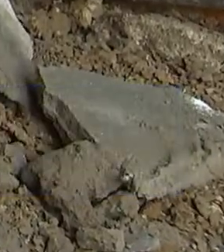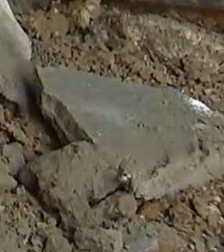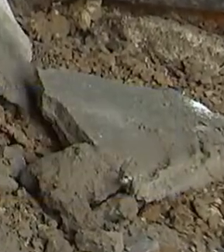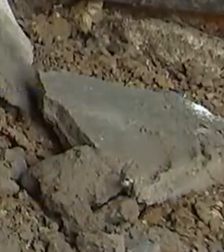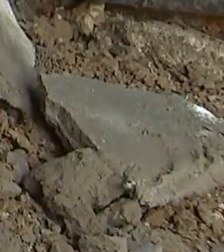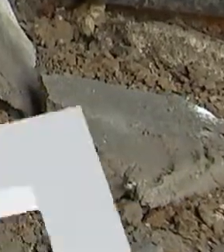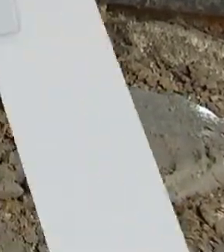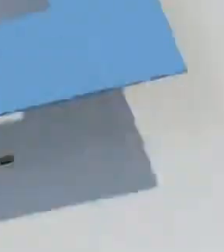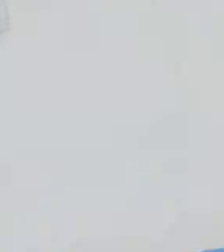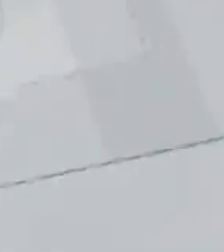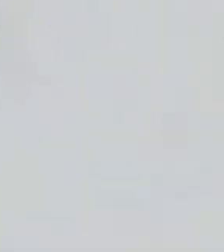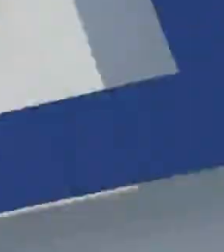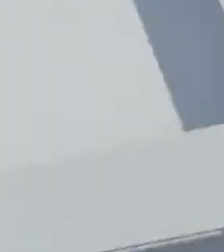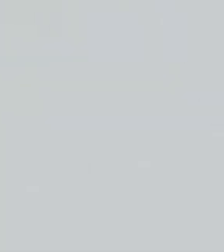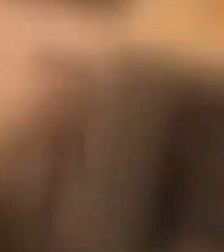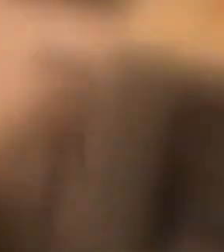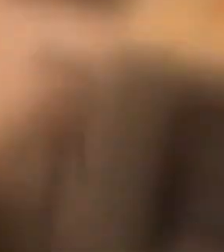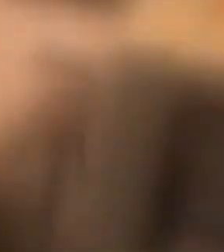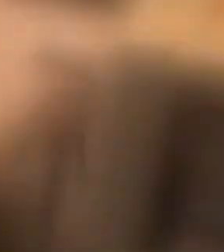있습니다.